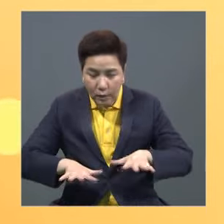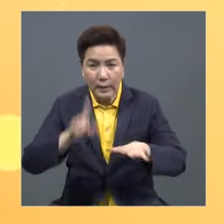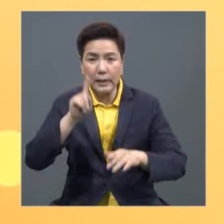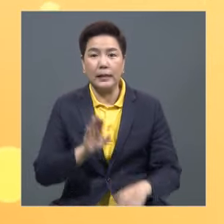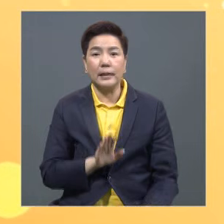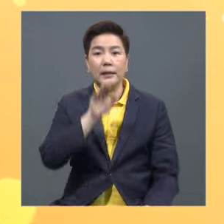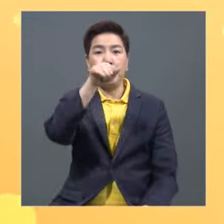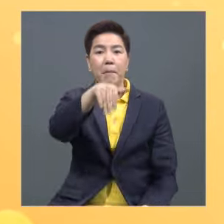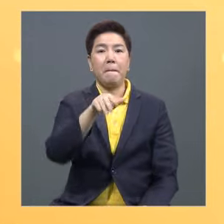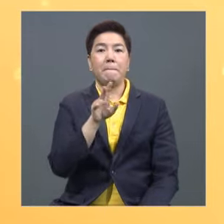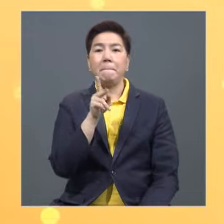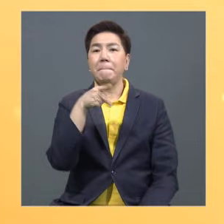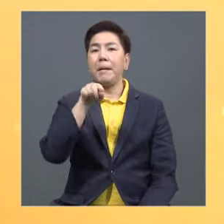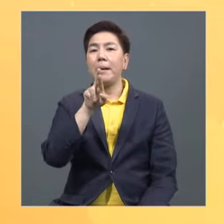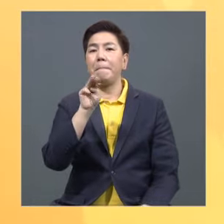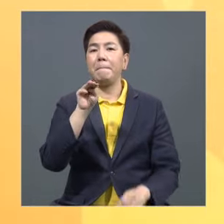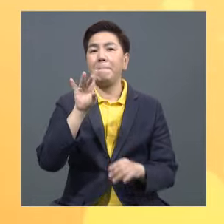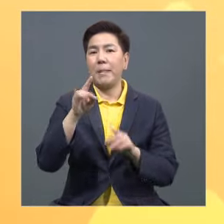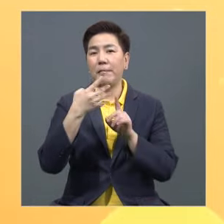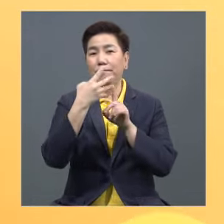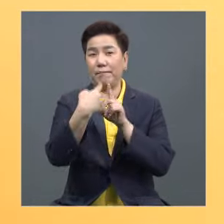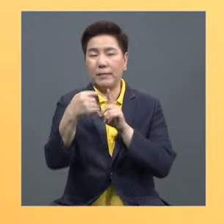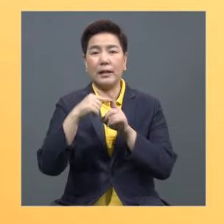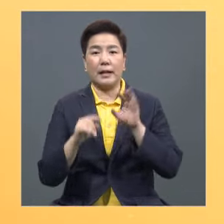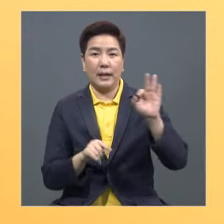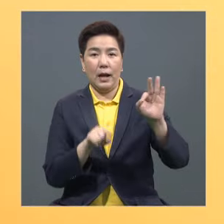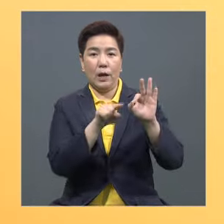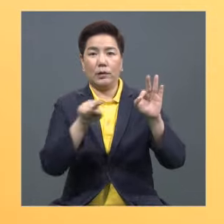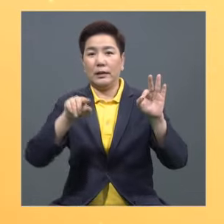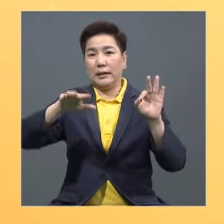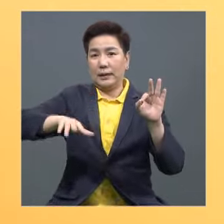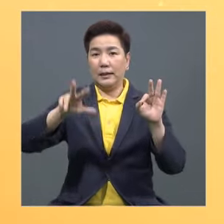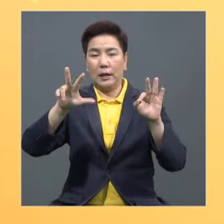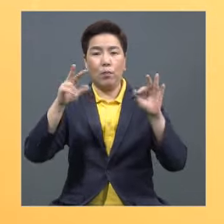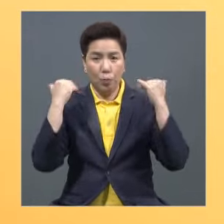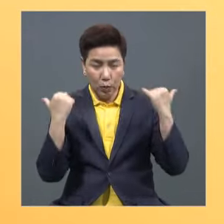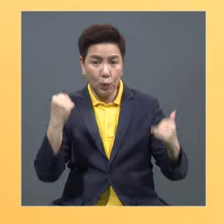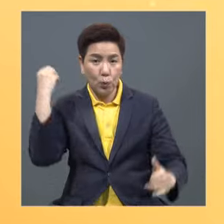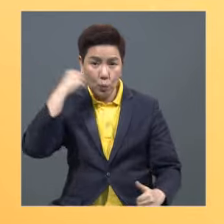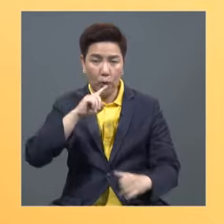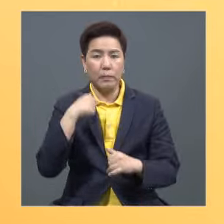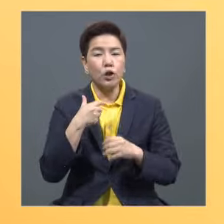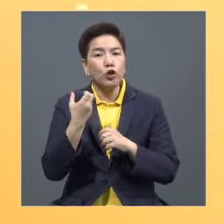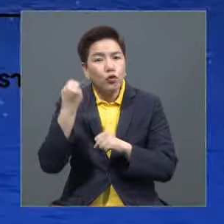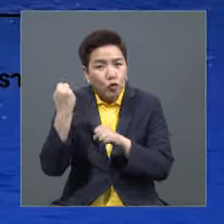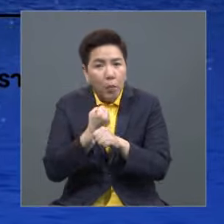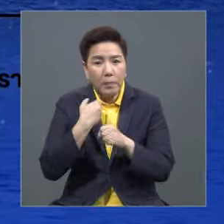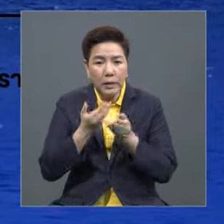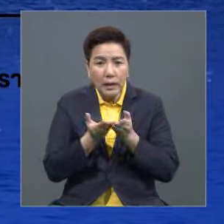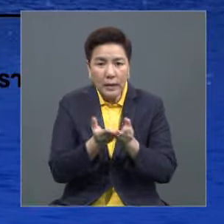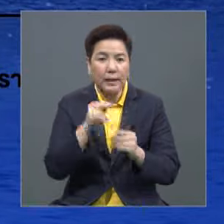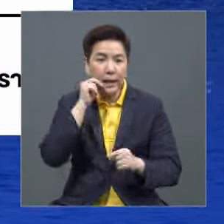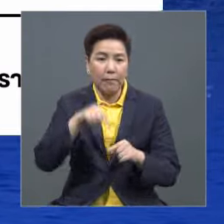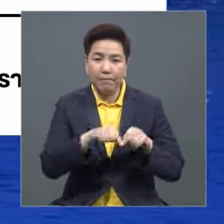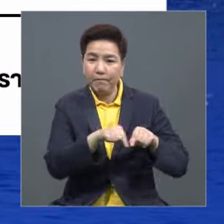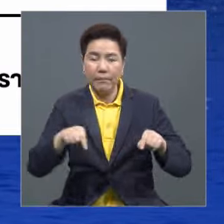พระราม 8ระหว่างเวลา 99:00น- 15:30นส่วนการซ้อมย่อยค่ะเป็นรูปขบวนเรือในแม่น้ำ